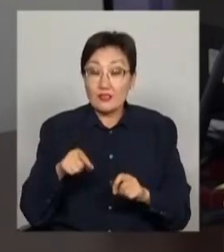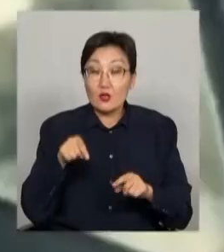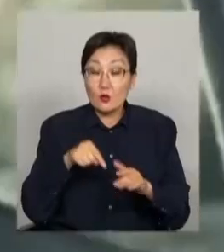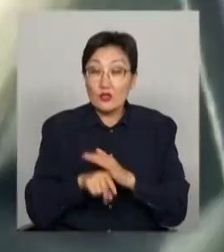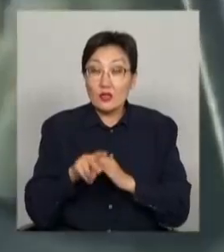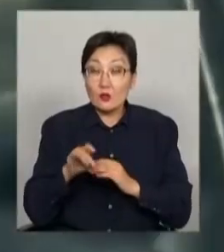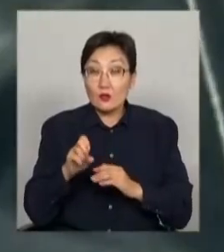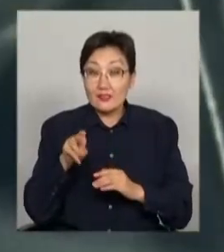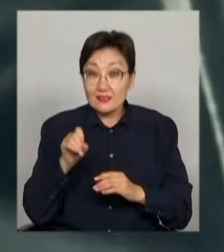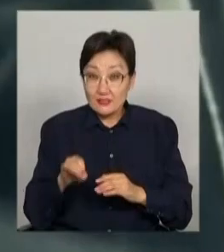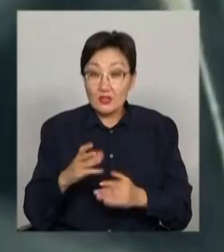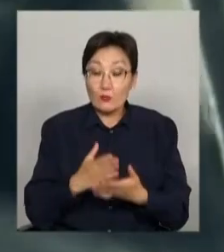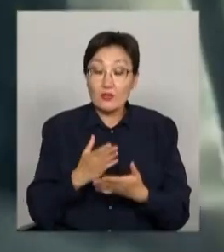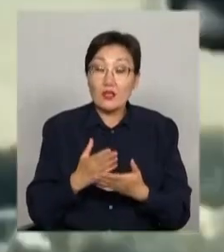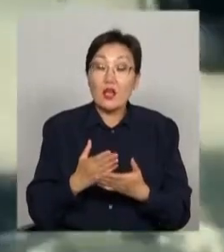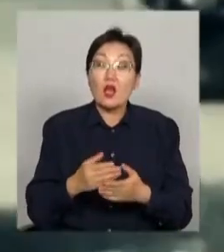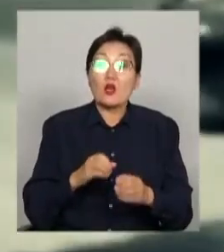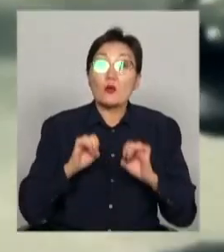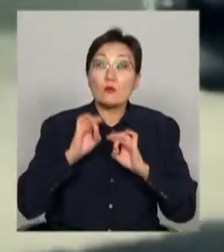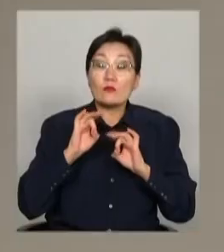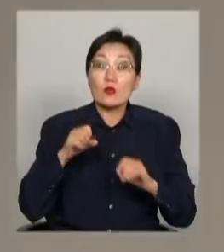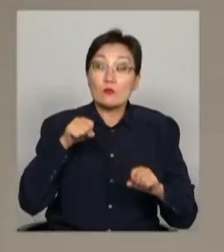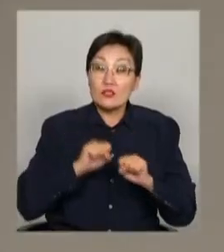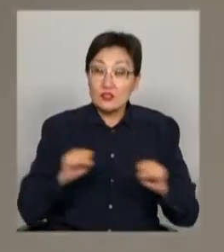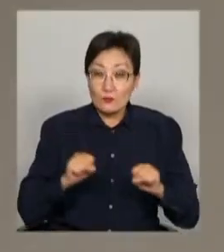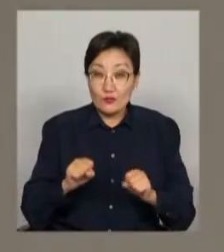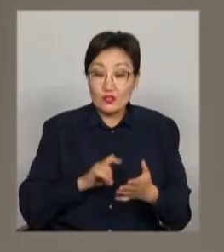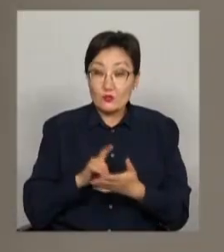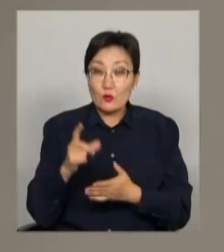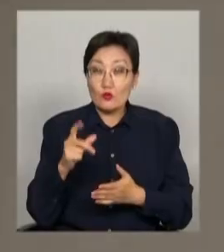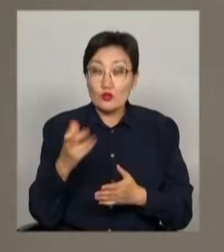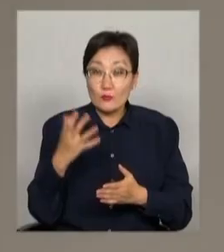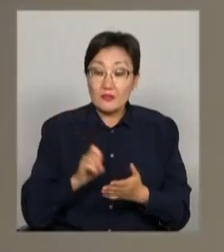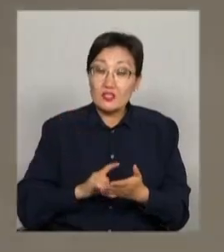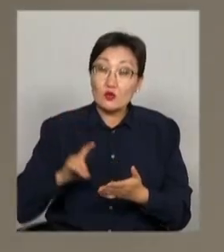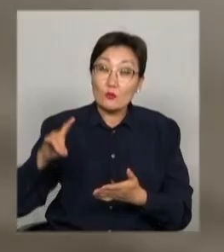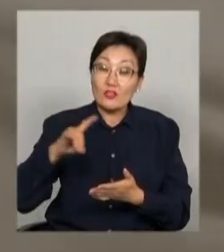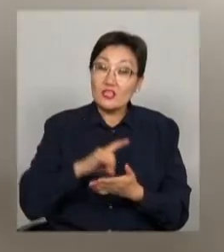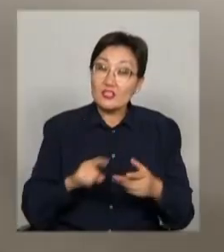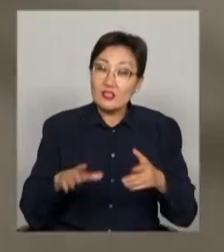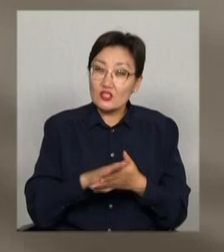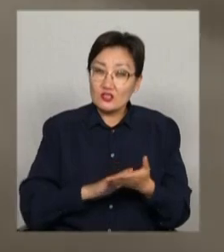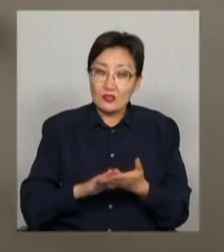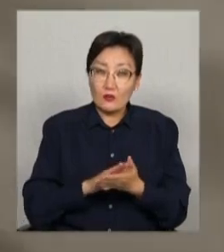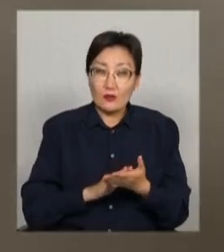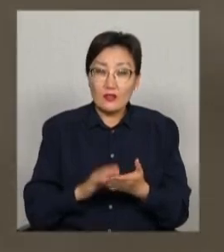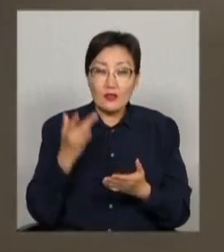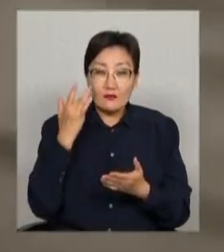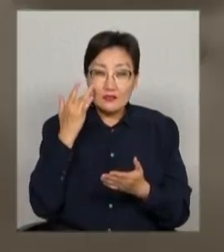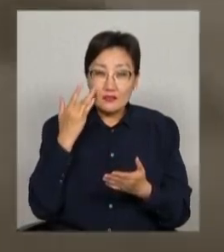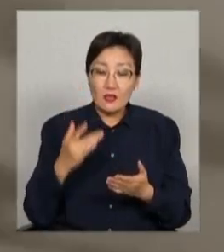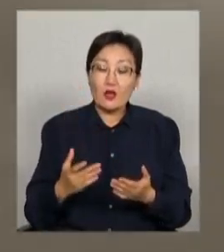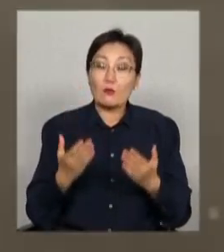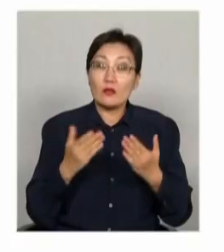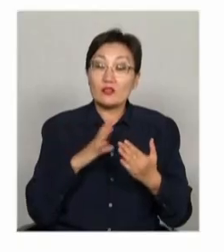Луганский екен. Денесіне бір оқ дарымаған батыр өз естеліктерінде әуеге 305 рет көтерілсе де ешқашан аузынан дұғасын тастамағанын айтады.